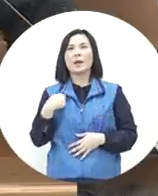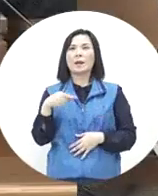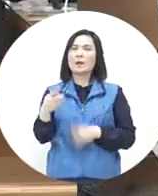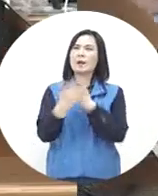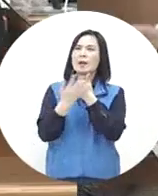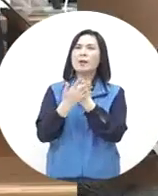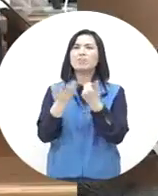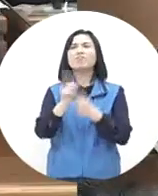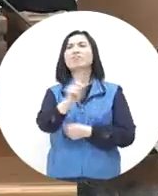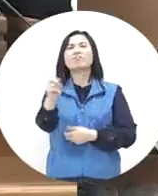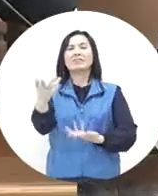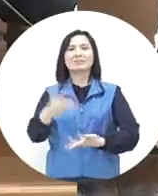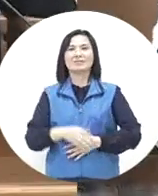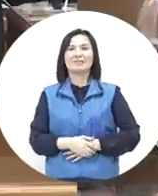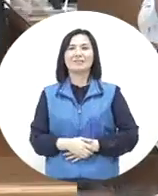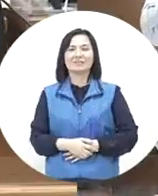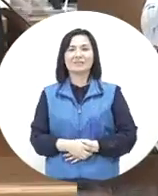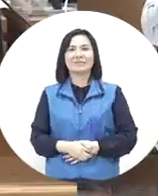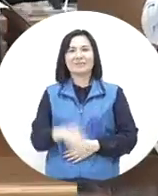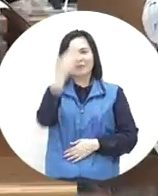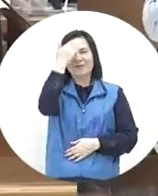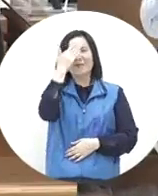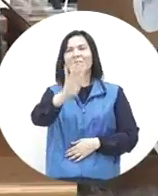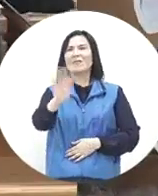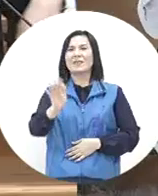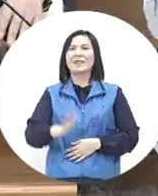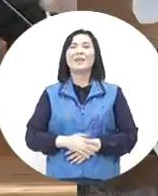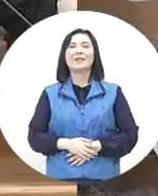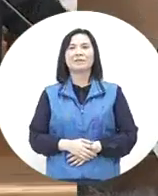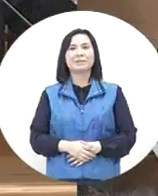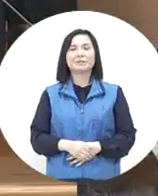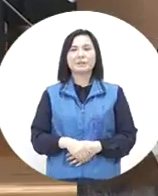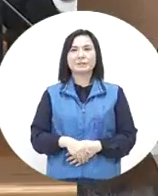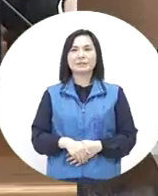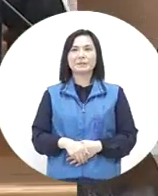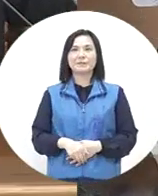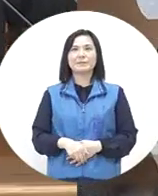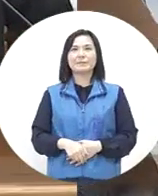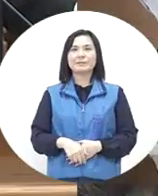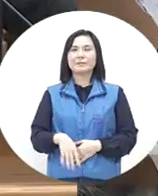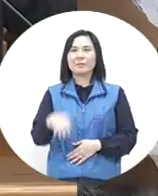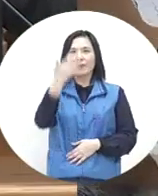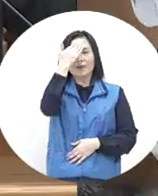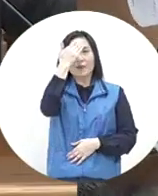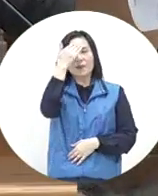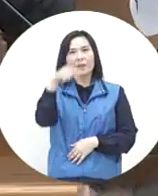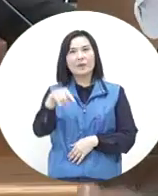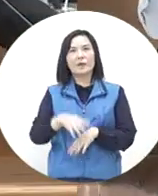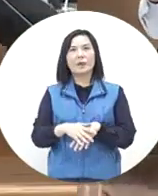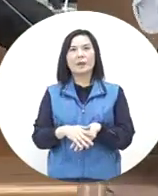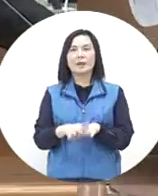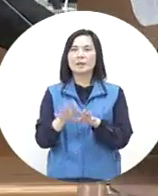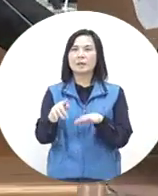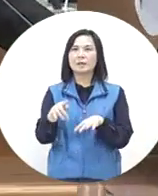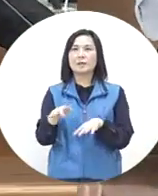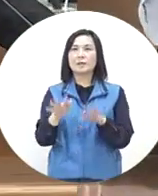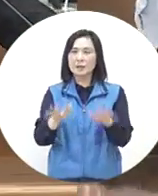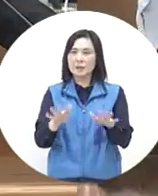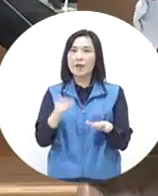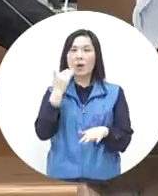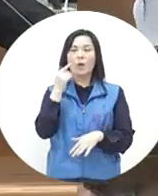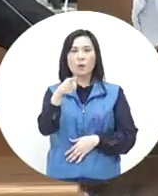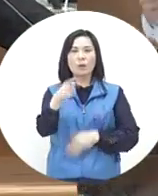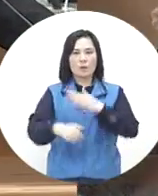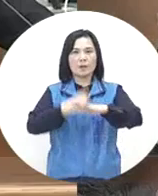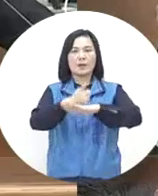顶 个天性。你免烦恼啦。哦。我都无烦恼我家己，你免烦恼。 我烦恼讲，人 民要爱我做啥较重要。 今仔日啊，你还当继续来